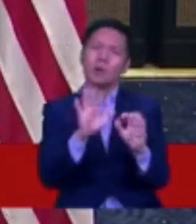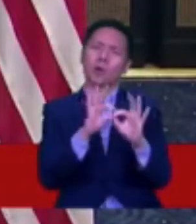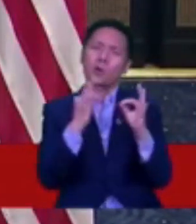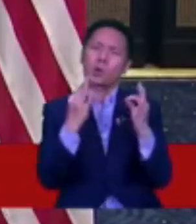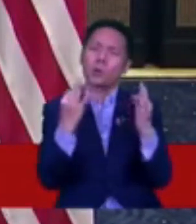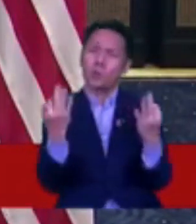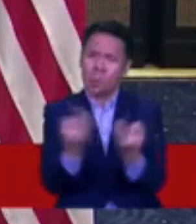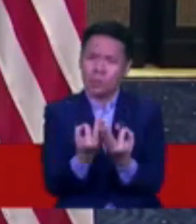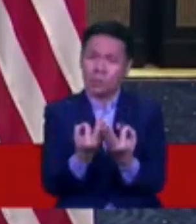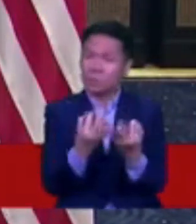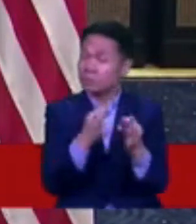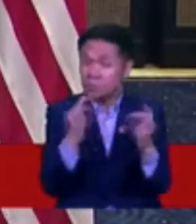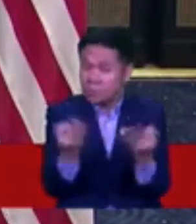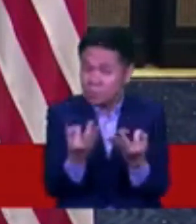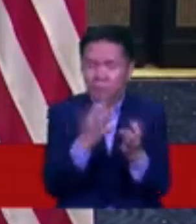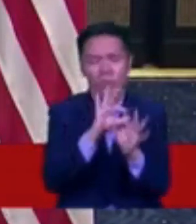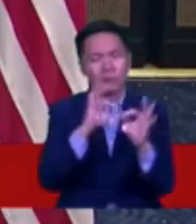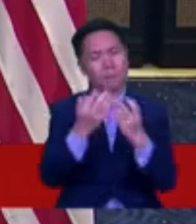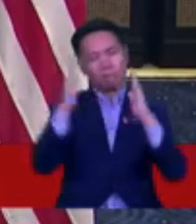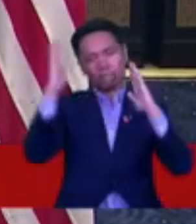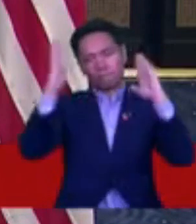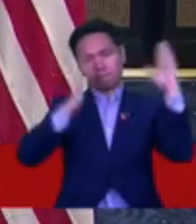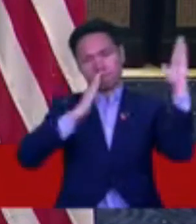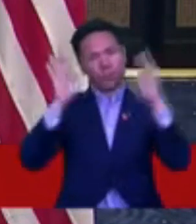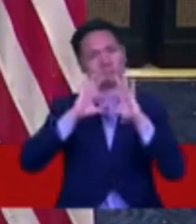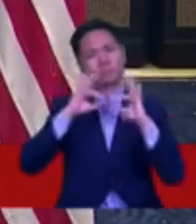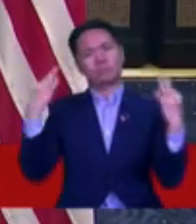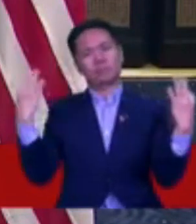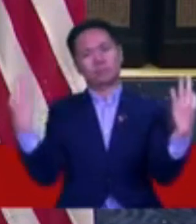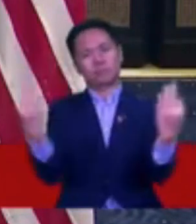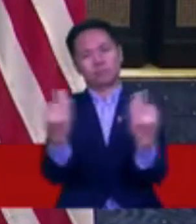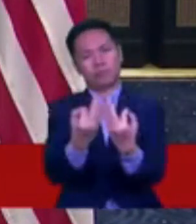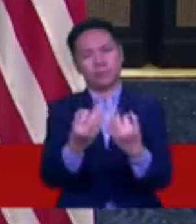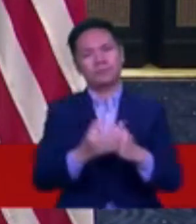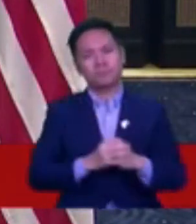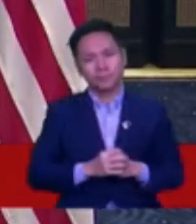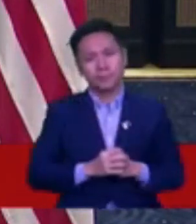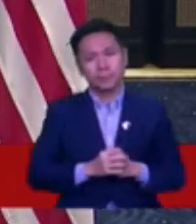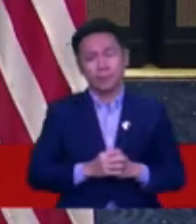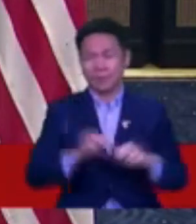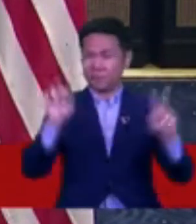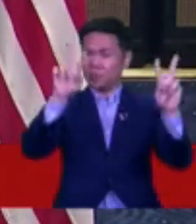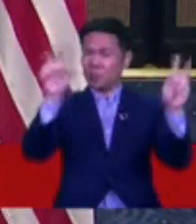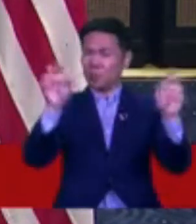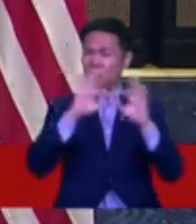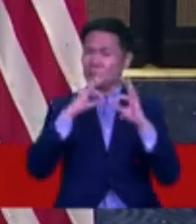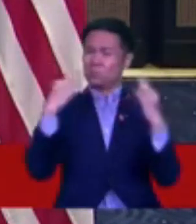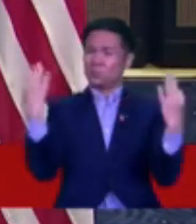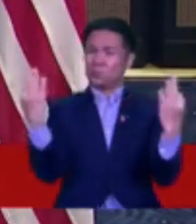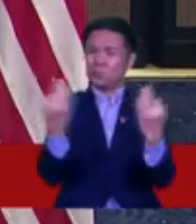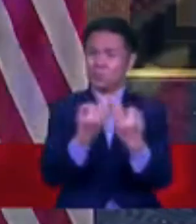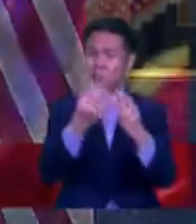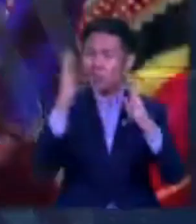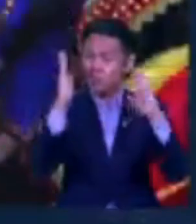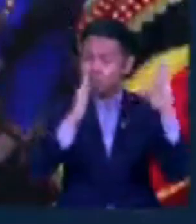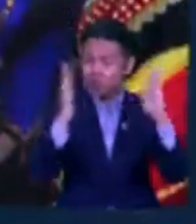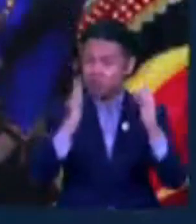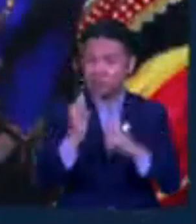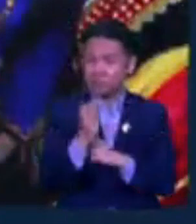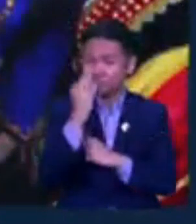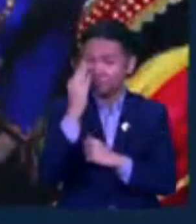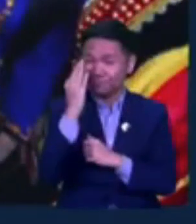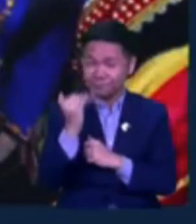keluarga blesia Hai saya menggunakan pendekatan keluarga blesia keranda frasa ini